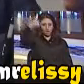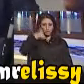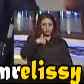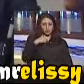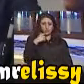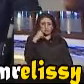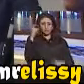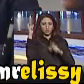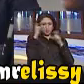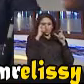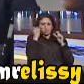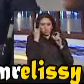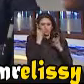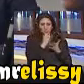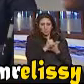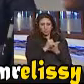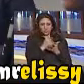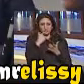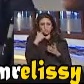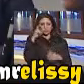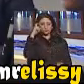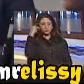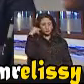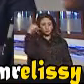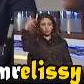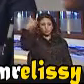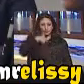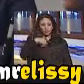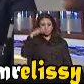والمرشف العام على مجمع التحرير. ست اللواء مساء الخير يا فندم.